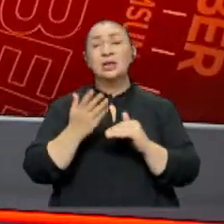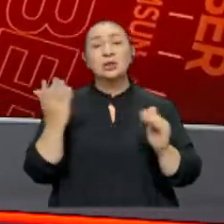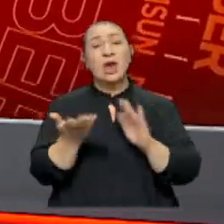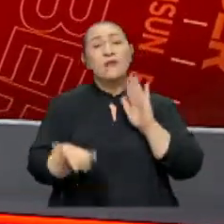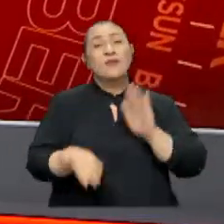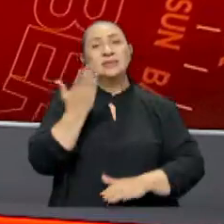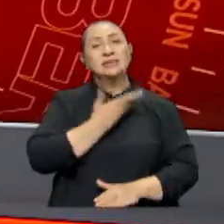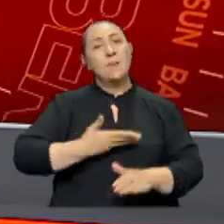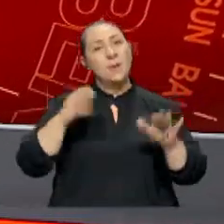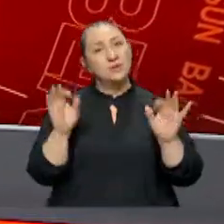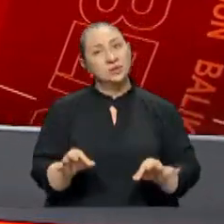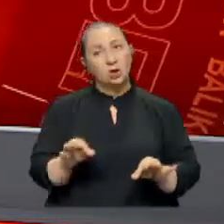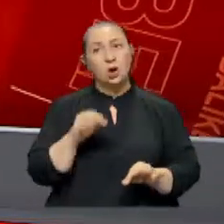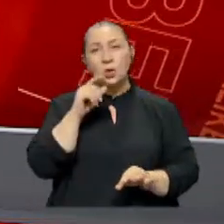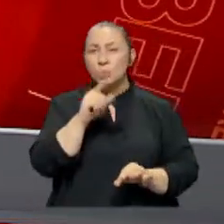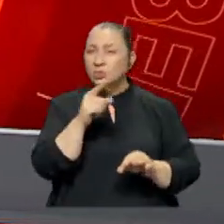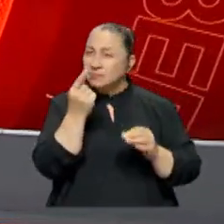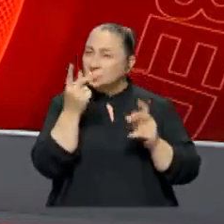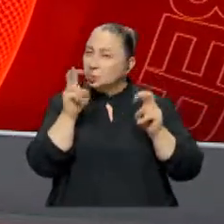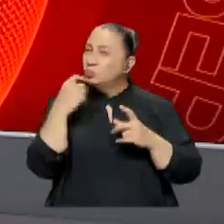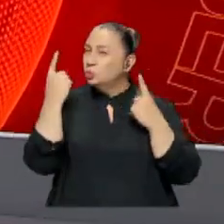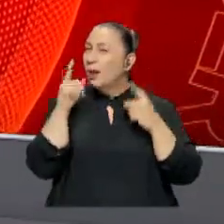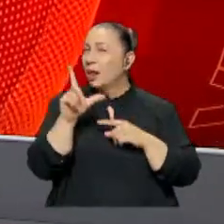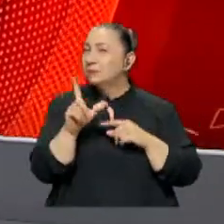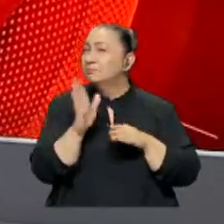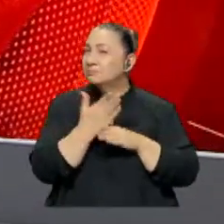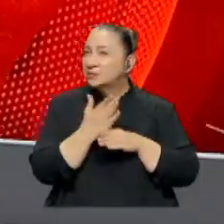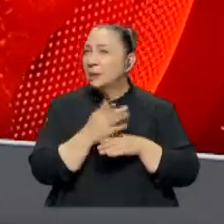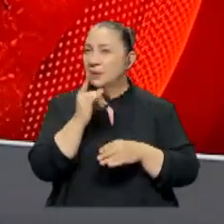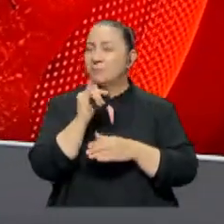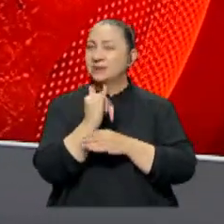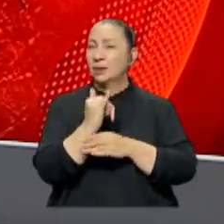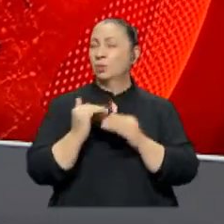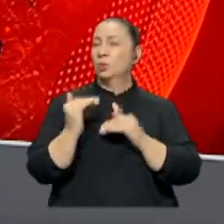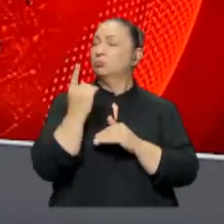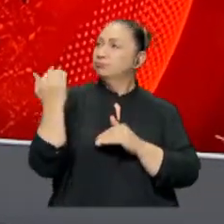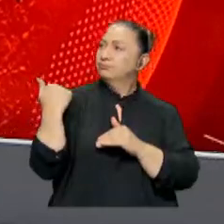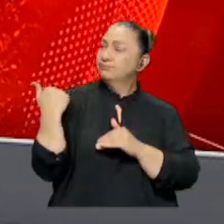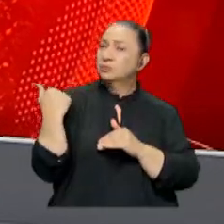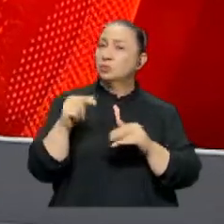daha fazla seviyorlar onu. Bunun üstüne düşünmek lazım çünkü bir meslek büyüğüm bana demişti ki